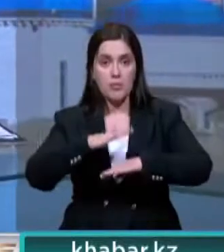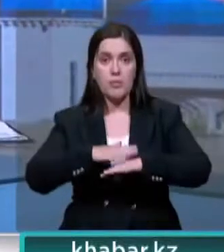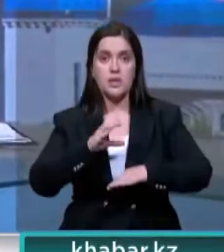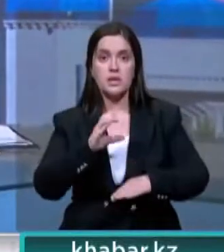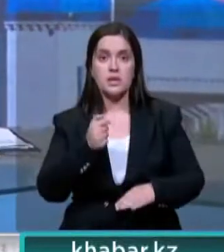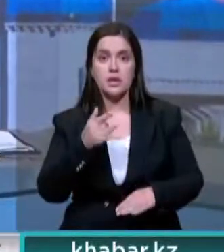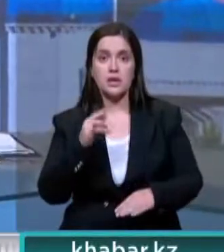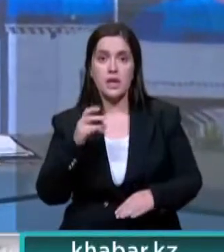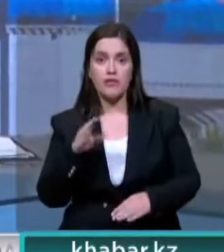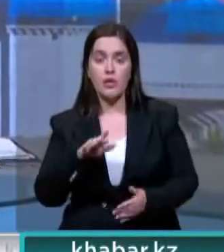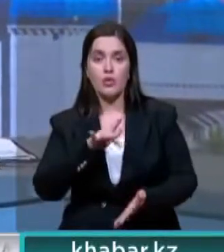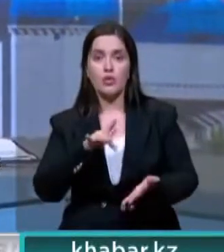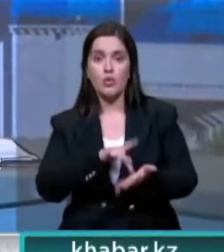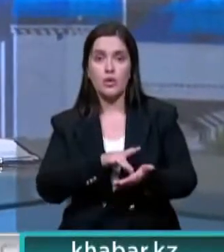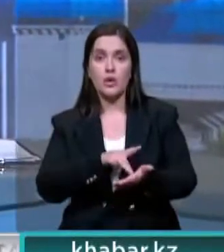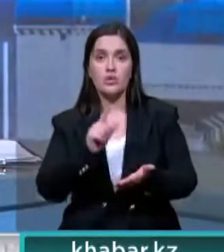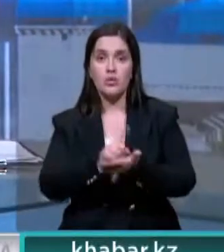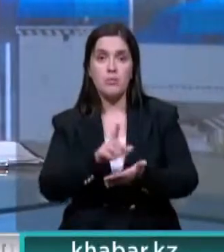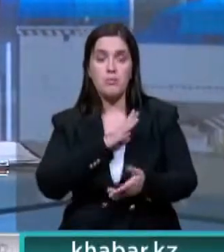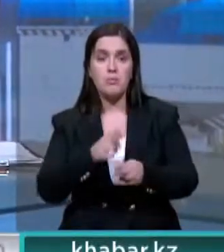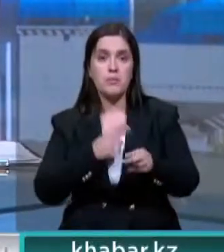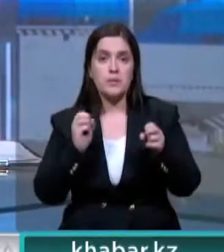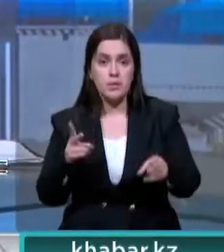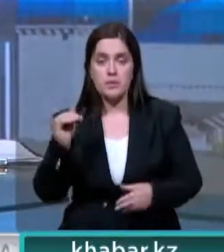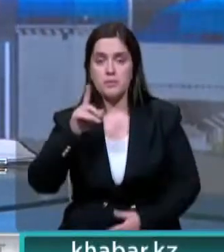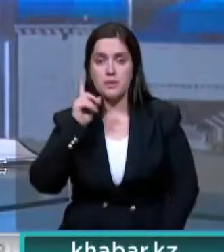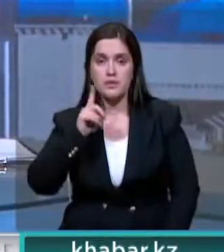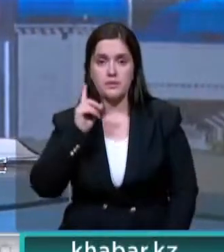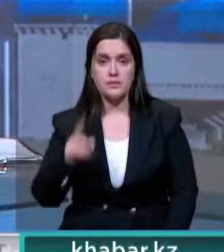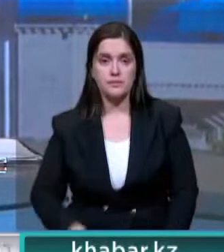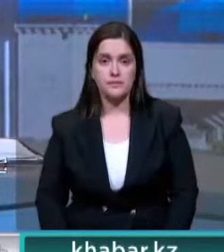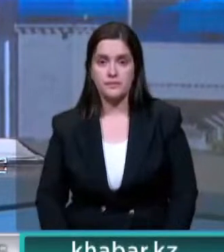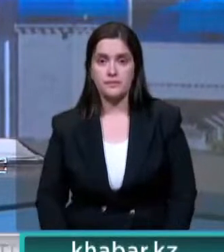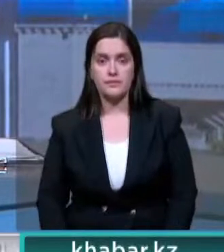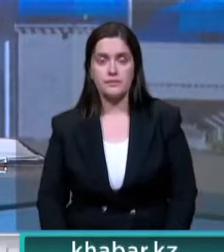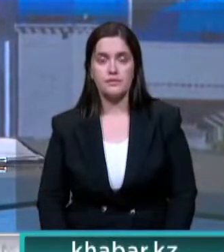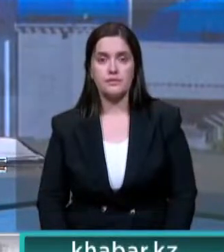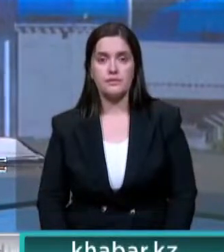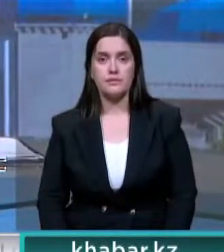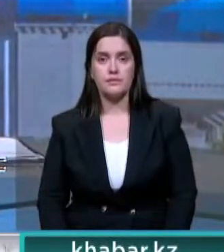Алматы Сагентаевым. Город должен быть безопасным и зеленым.